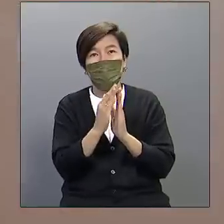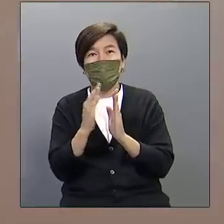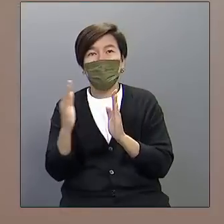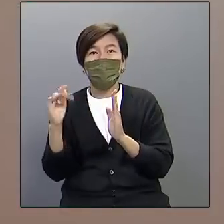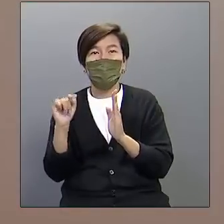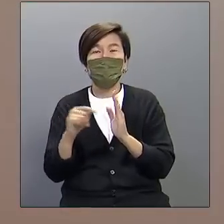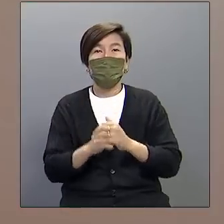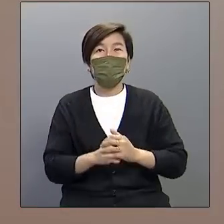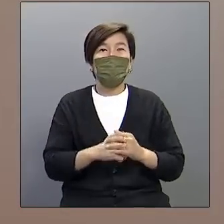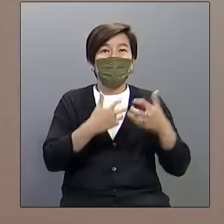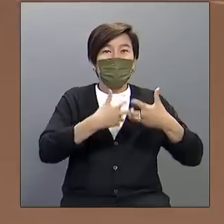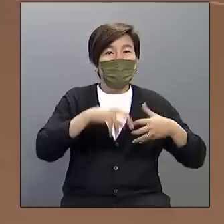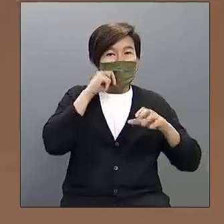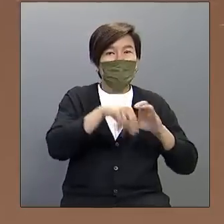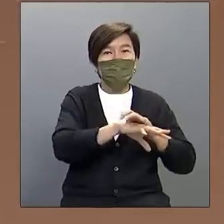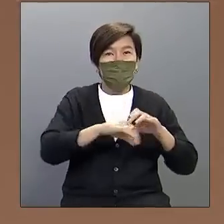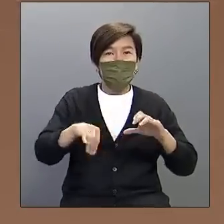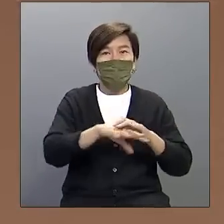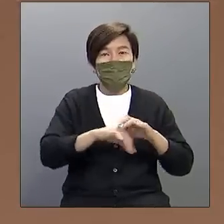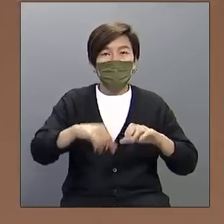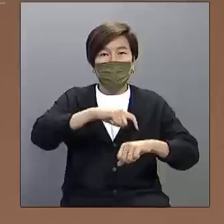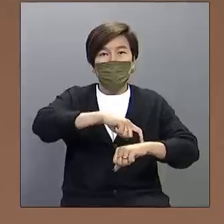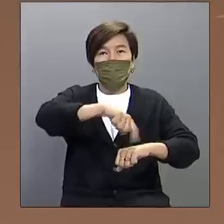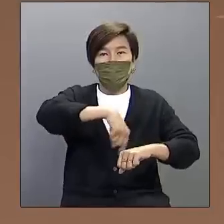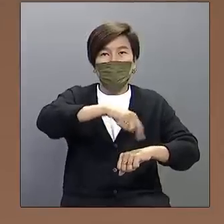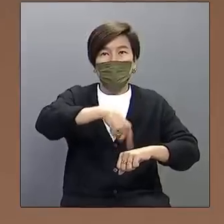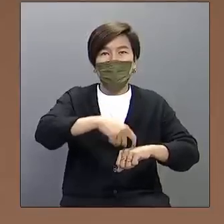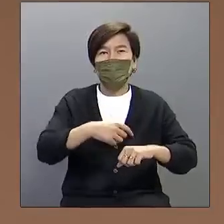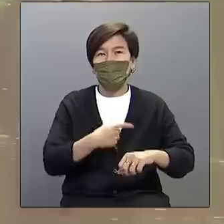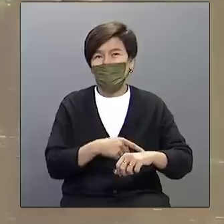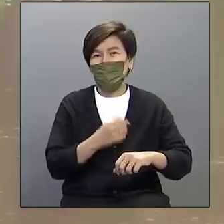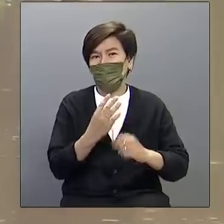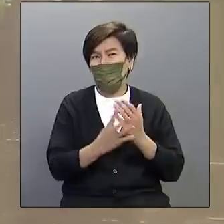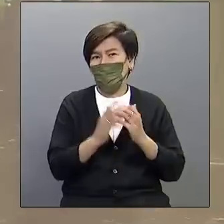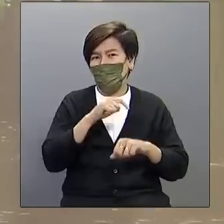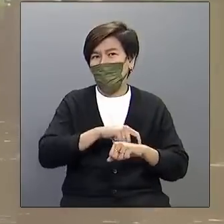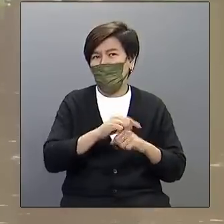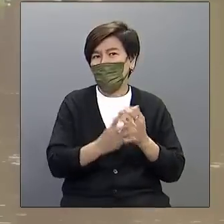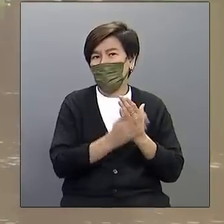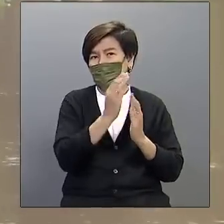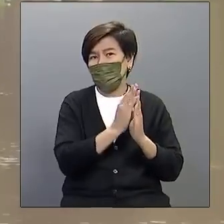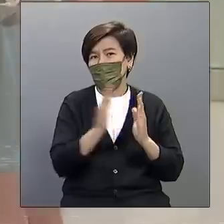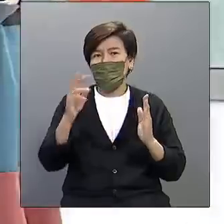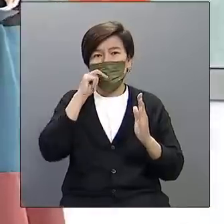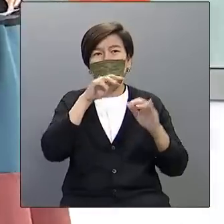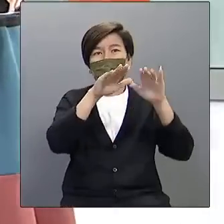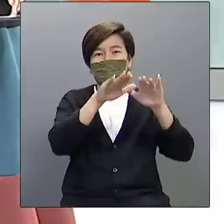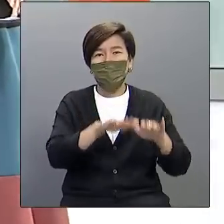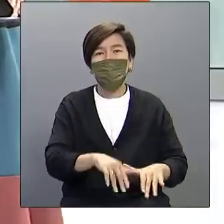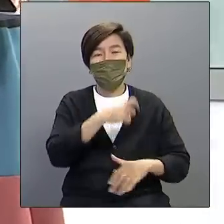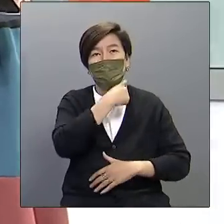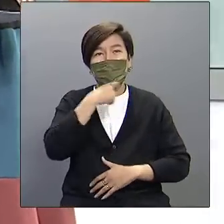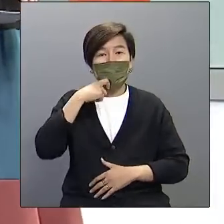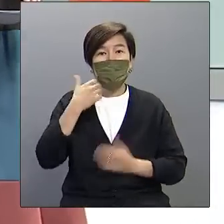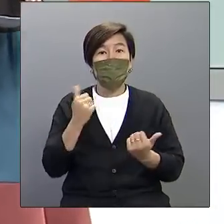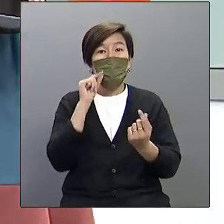นั้นการสูบน้ำตลอดต่อเนื่องในชวเวลานี้อาจจะต้องใช้เวลาระมานกวา 1 สัปดาคกวาจะแห้งทั้งหมดโดจัหวดที่ยงพ